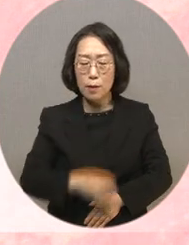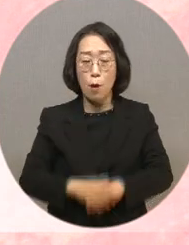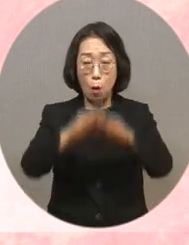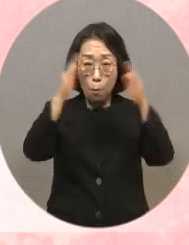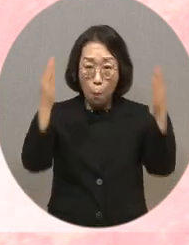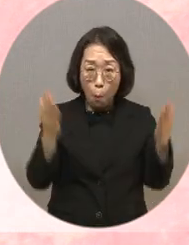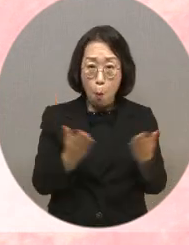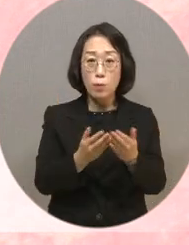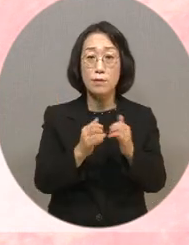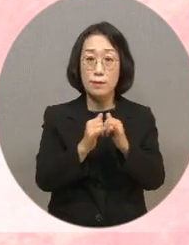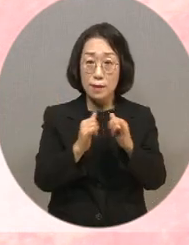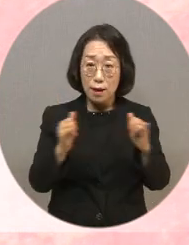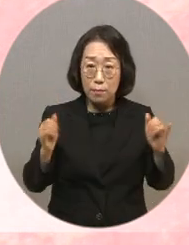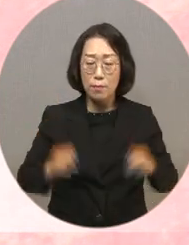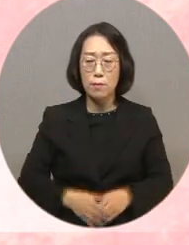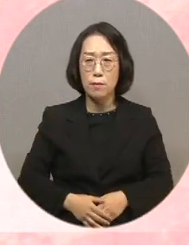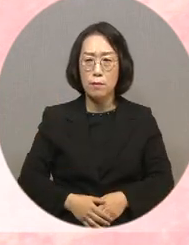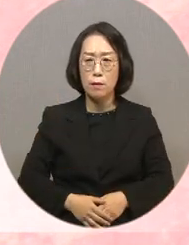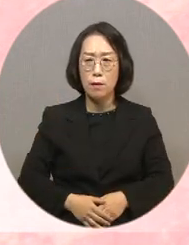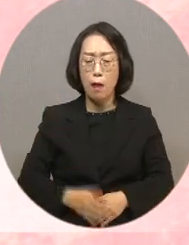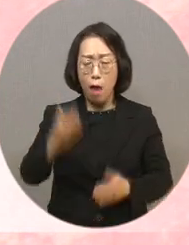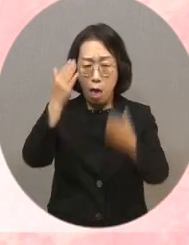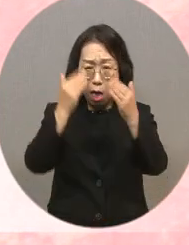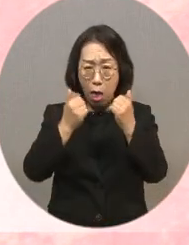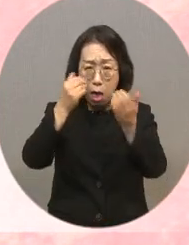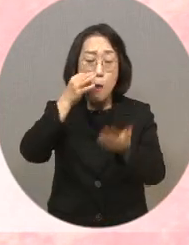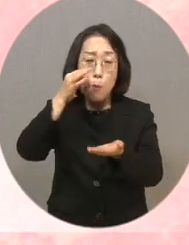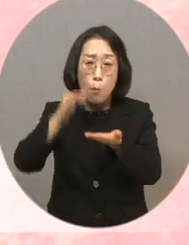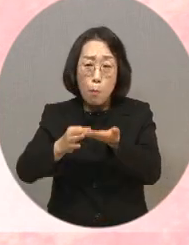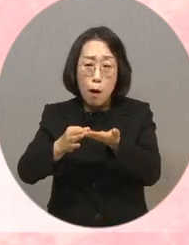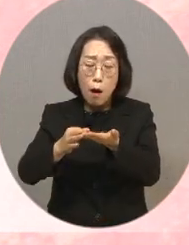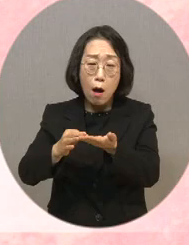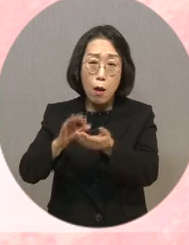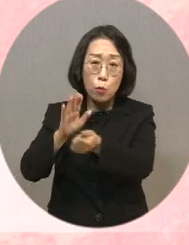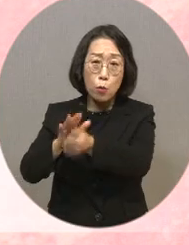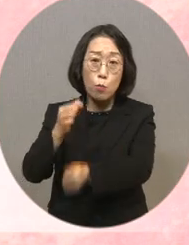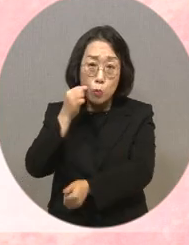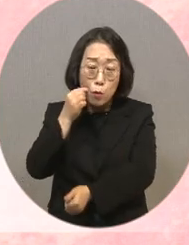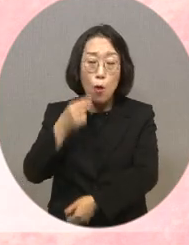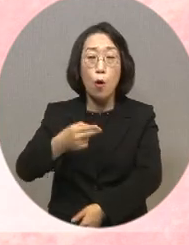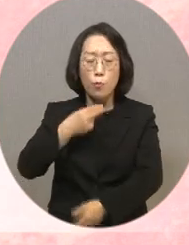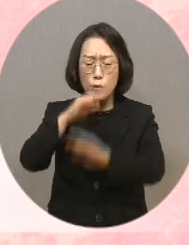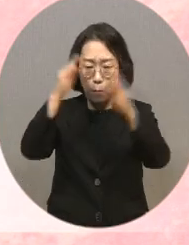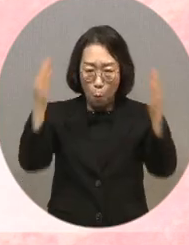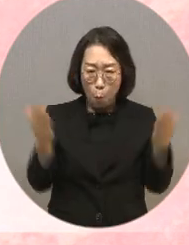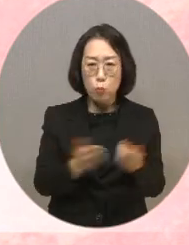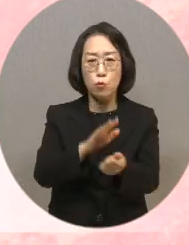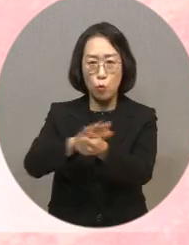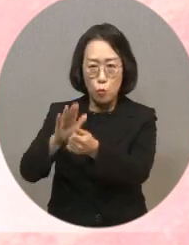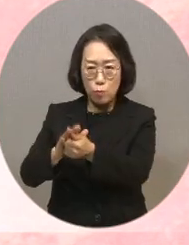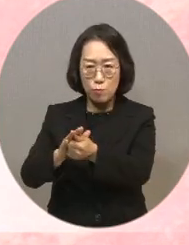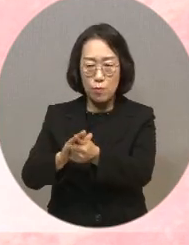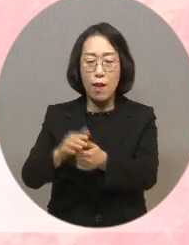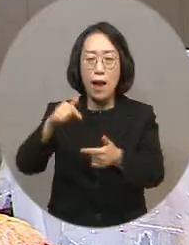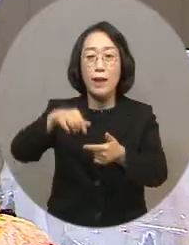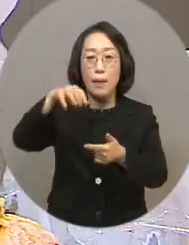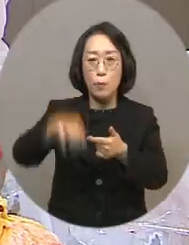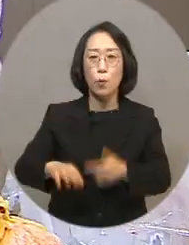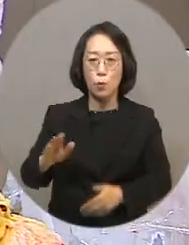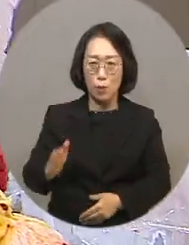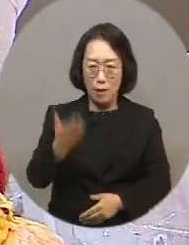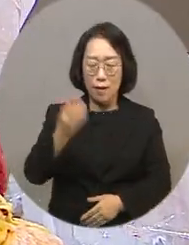분들이 그저 소외되지 않고 살수 있는 그런 강남을 만드는데 최선의 노력을